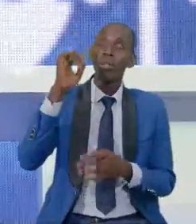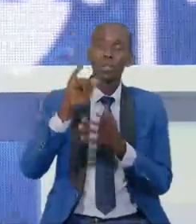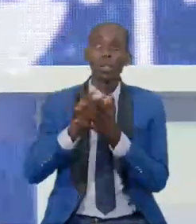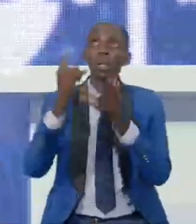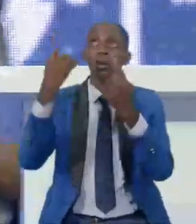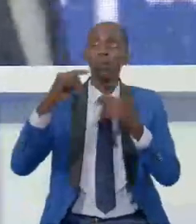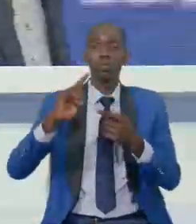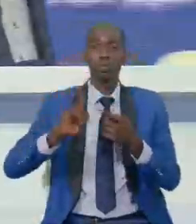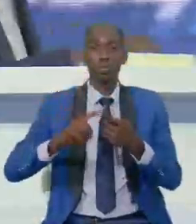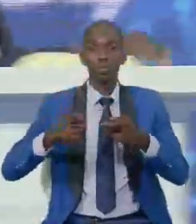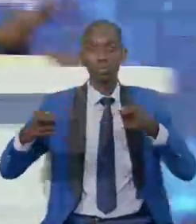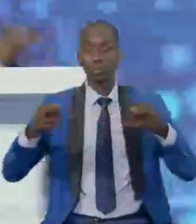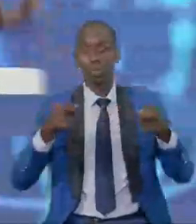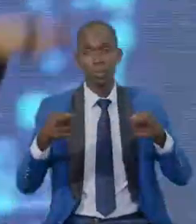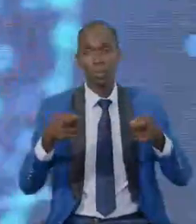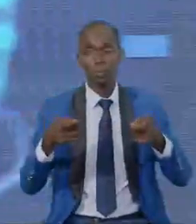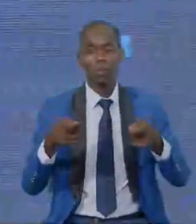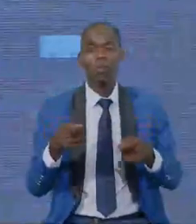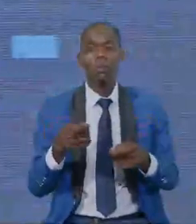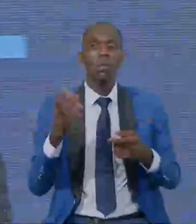Quand Christ est celui qui vient gouverner,